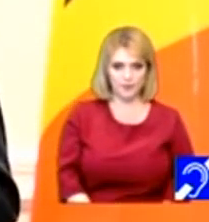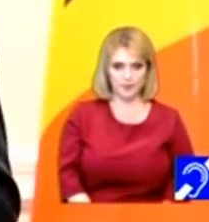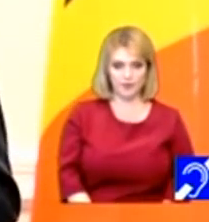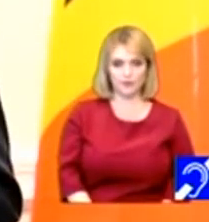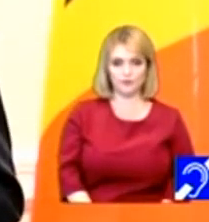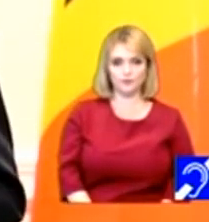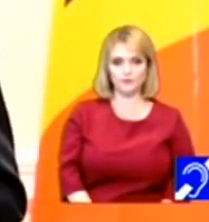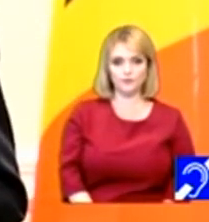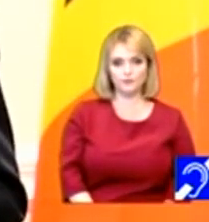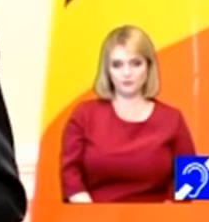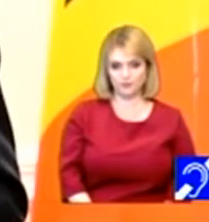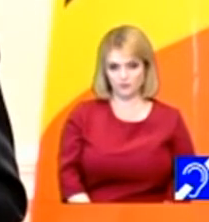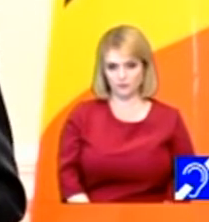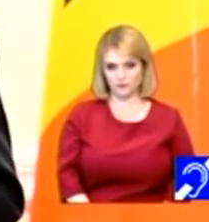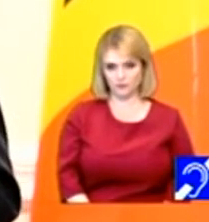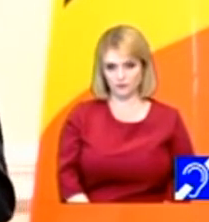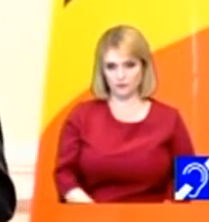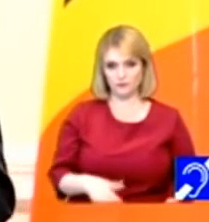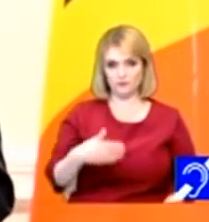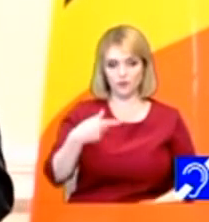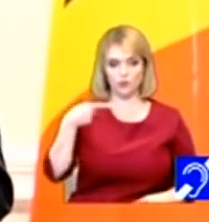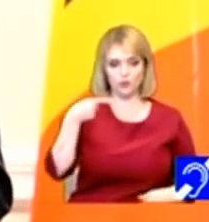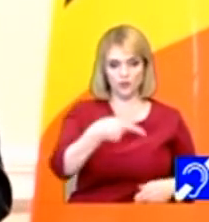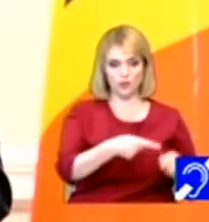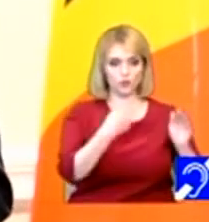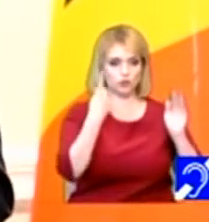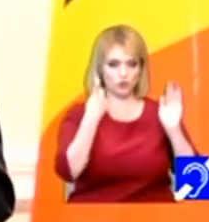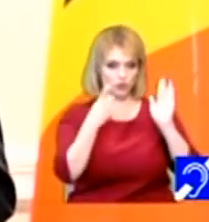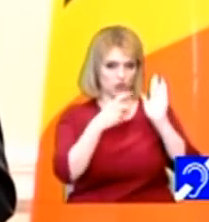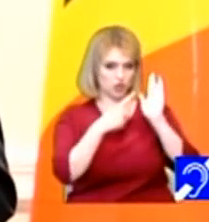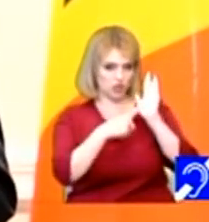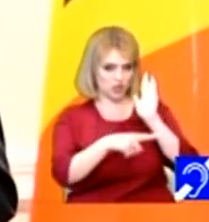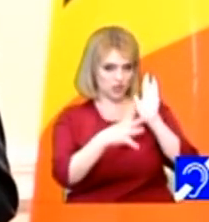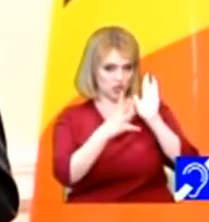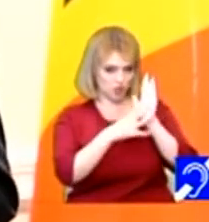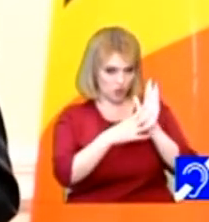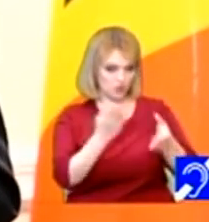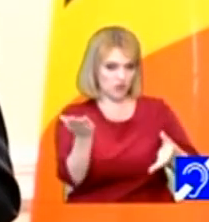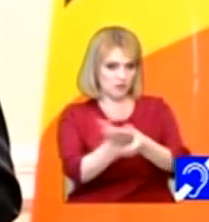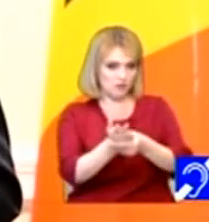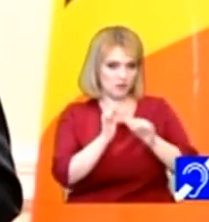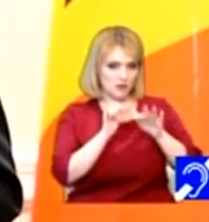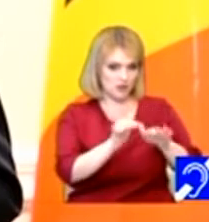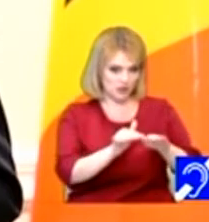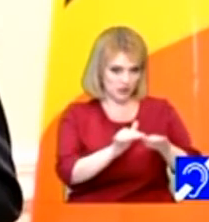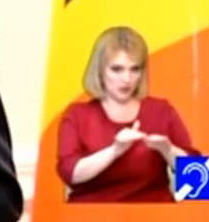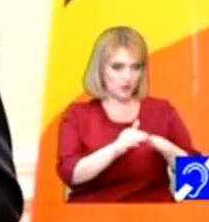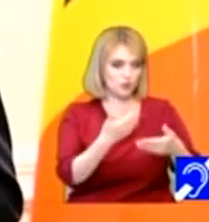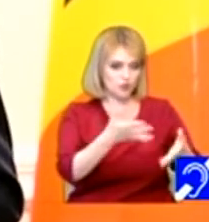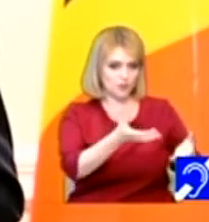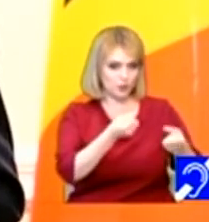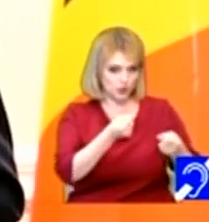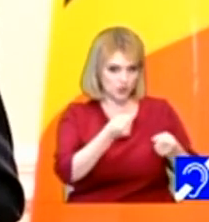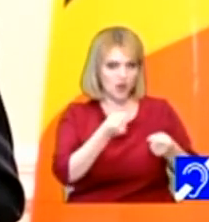recepționat 1169 de dosare, dintre care 266 sunt deja transmise spre plată, asta